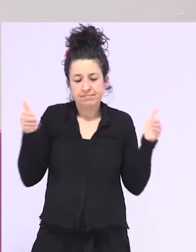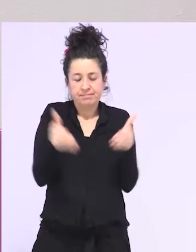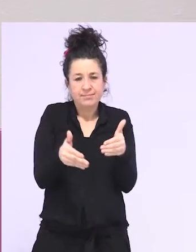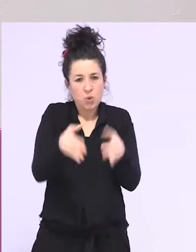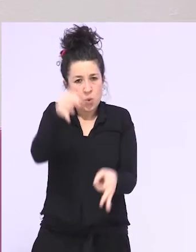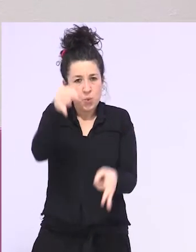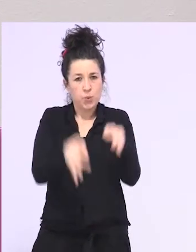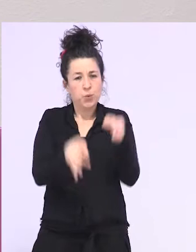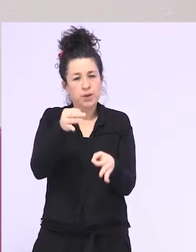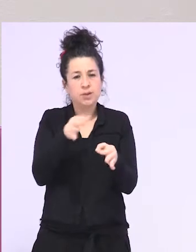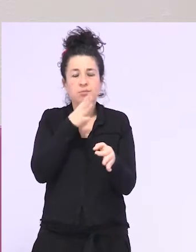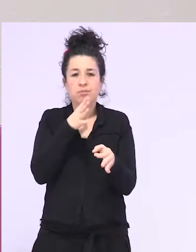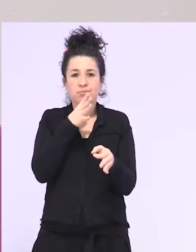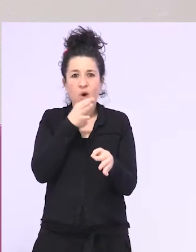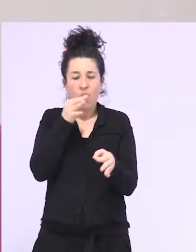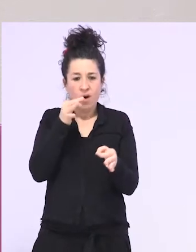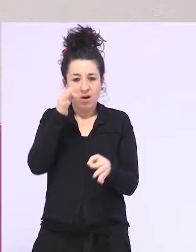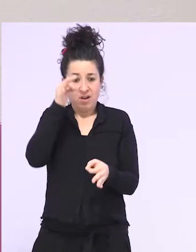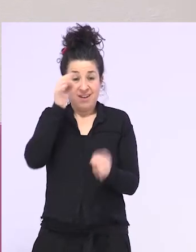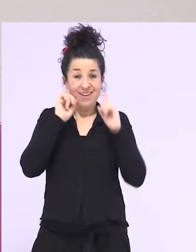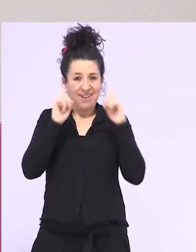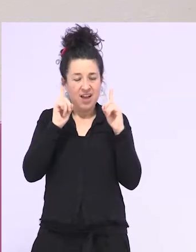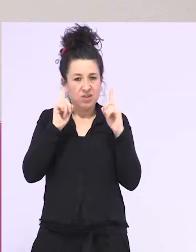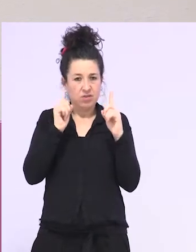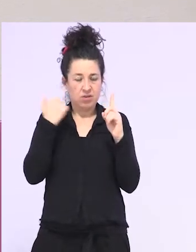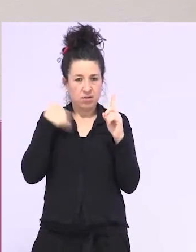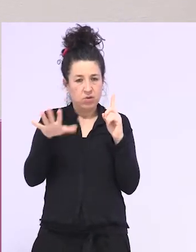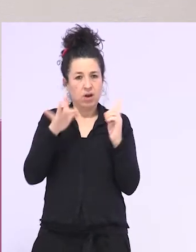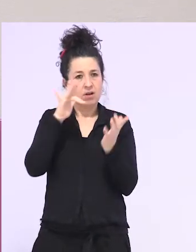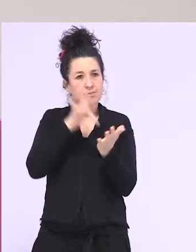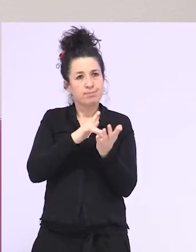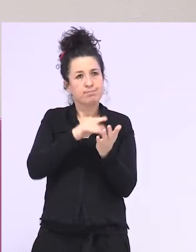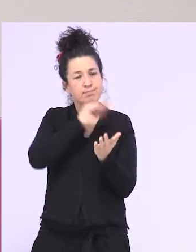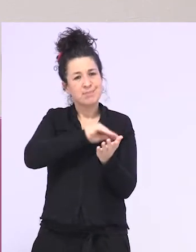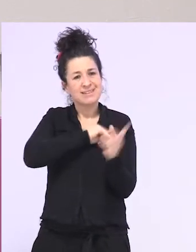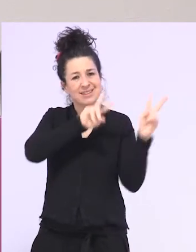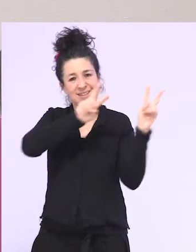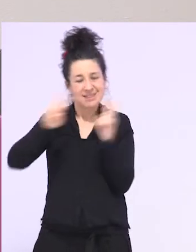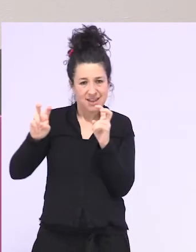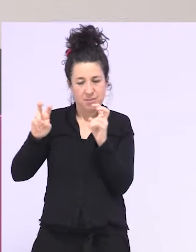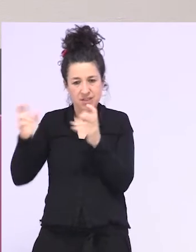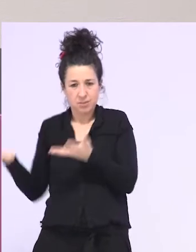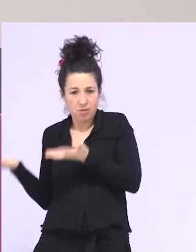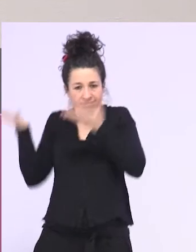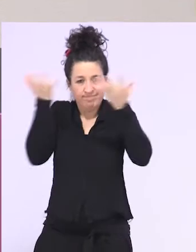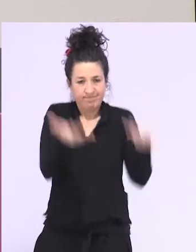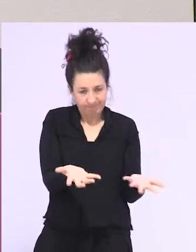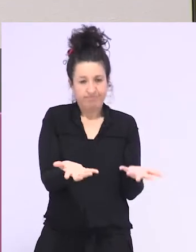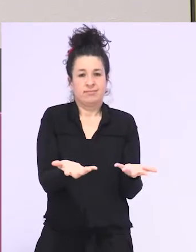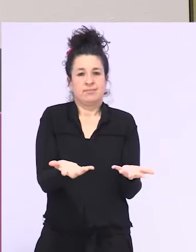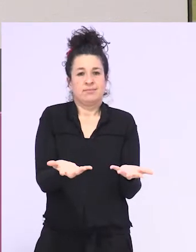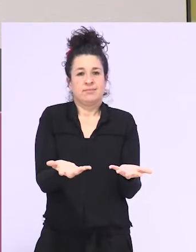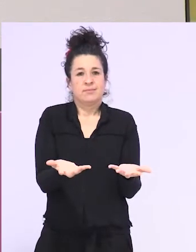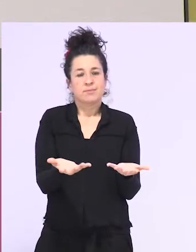honek nik uste eta hainbat galdera jarri zitula mai gainean eta egia esan bueno, interesgarria izan da ba